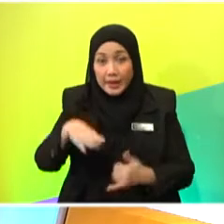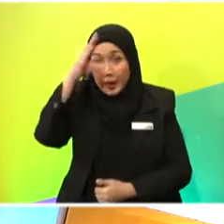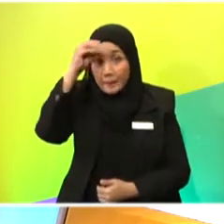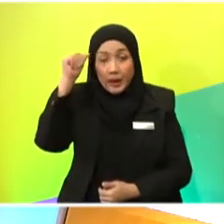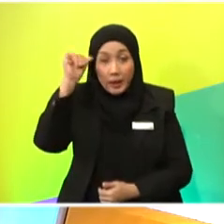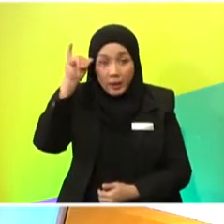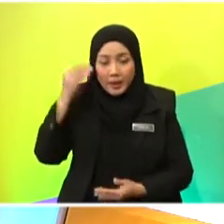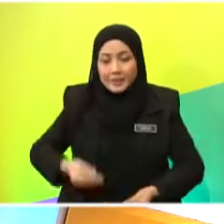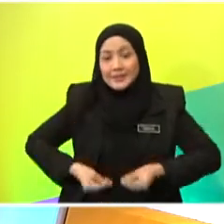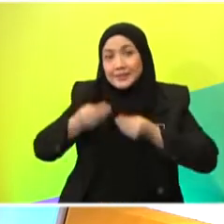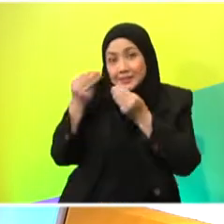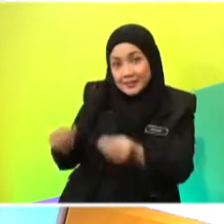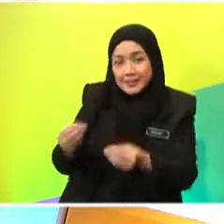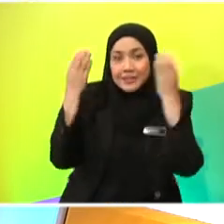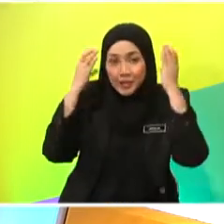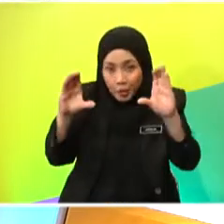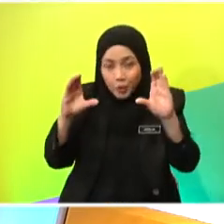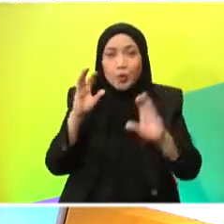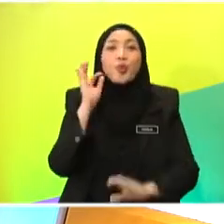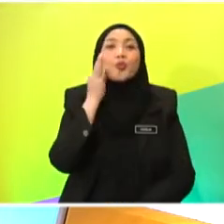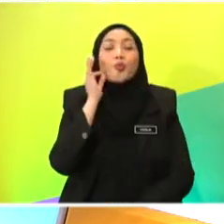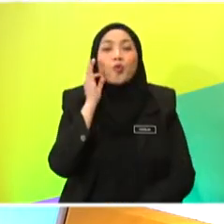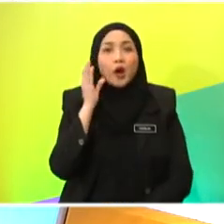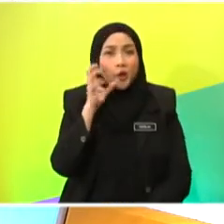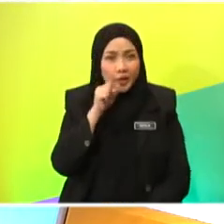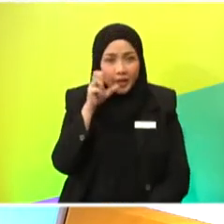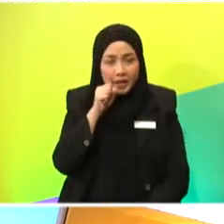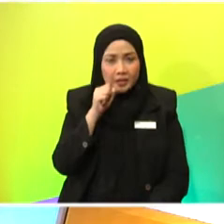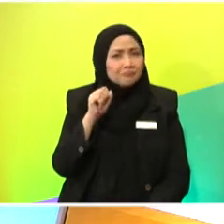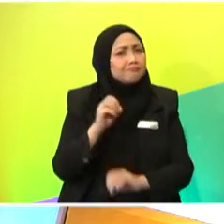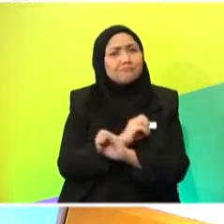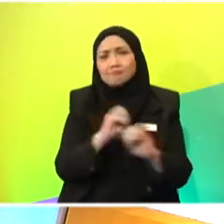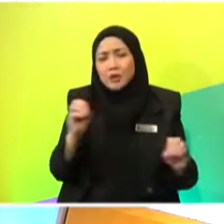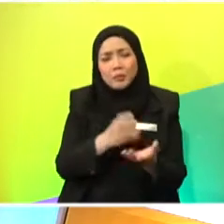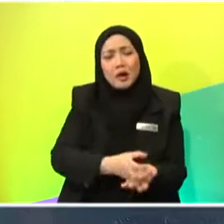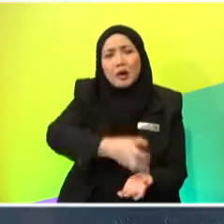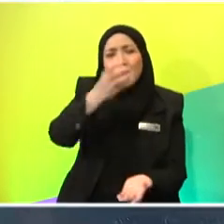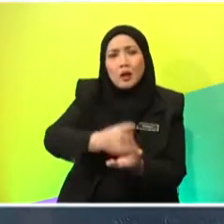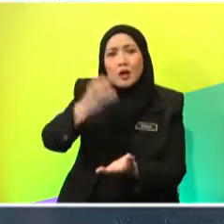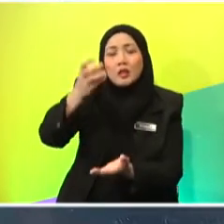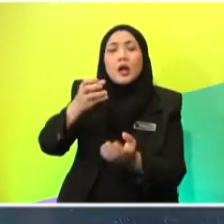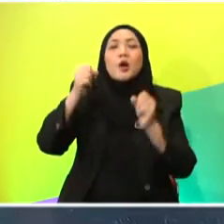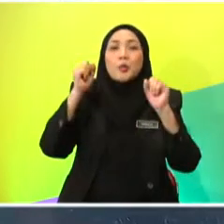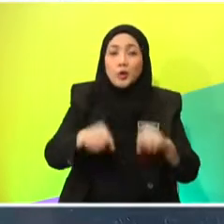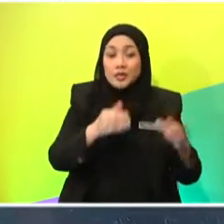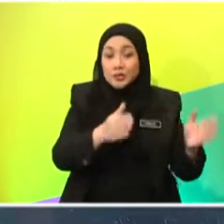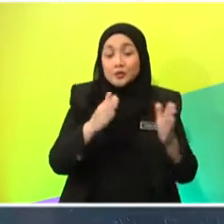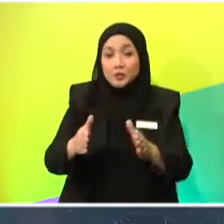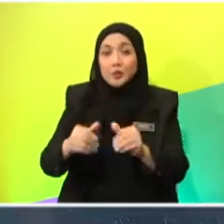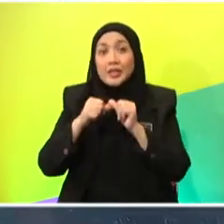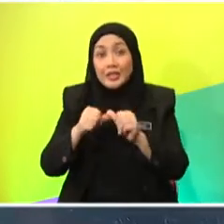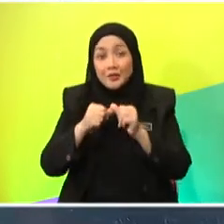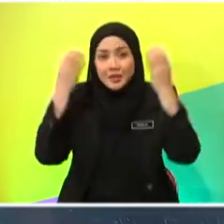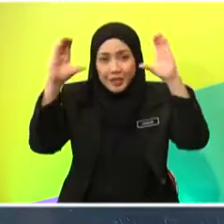Anjing kalau dekat rumahmu ikut aja balang aki susunnya Panjang macem-macem